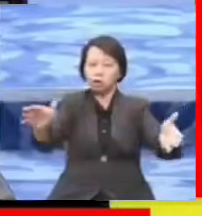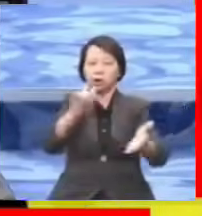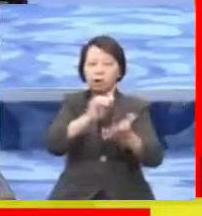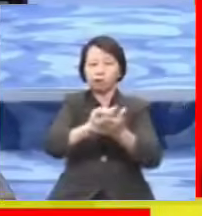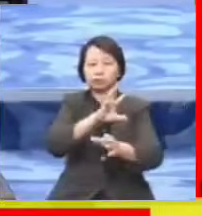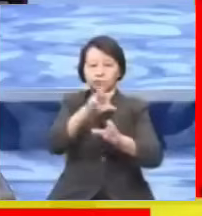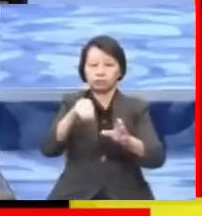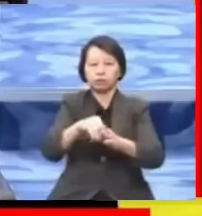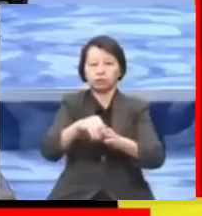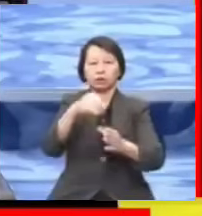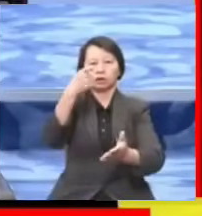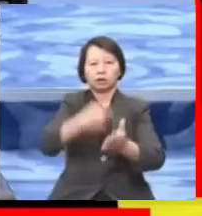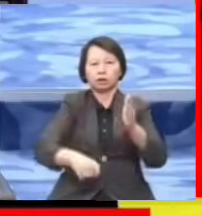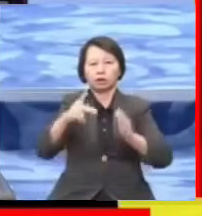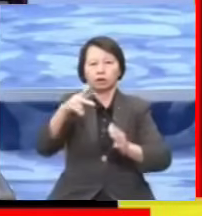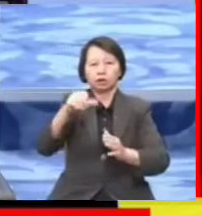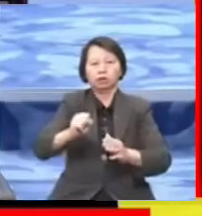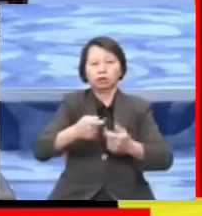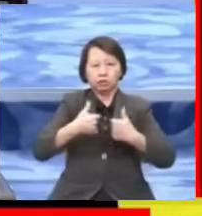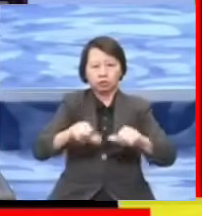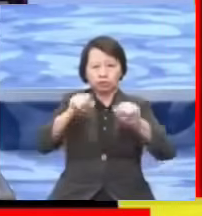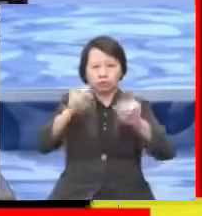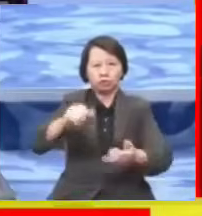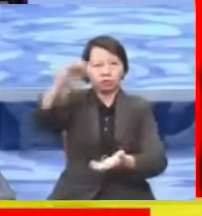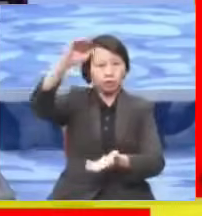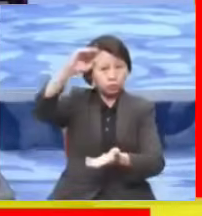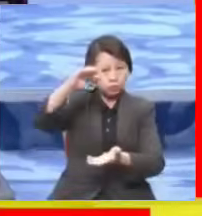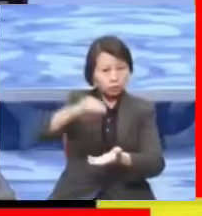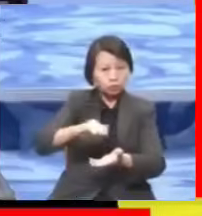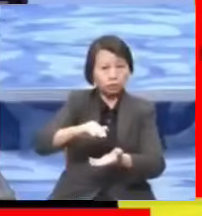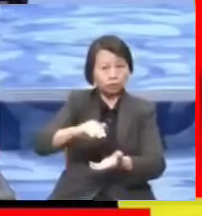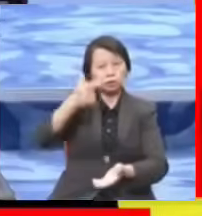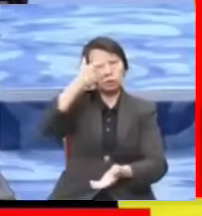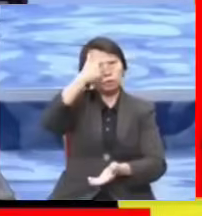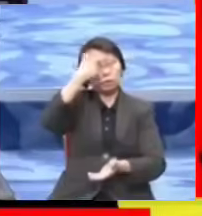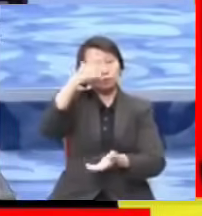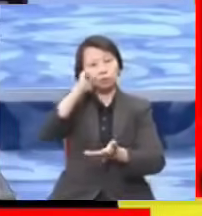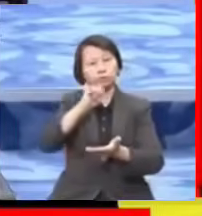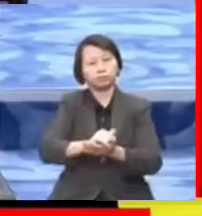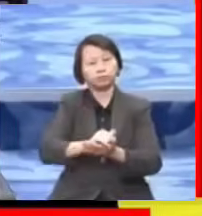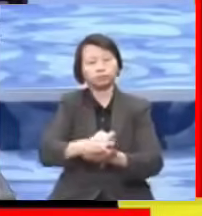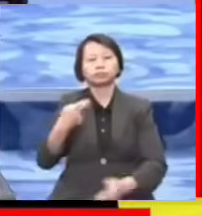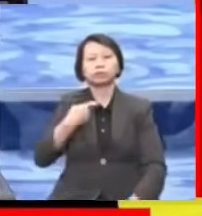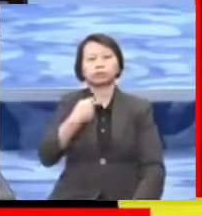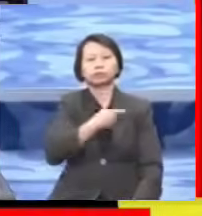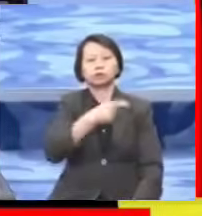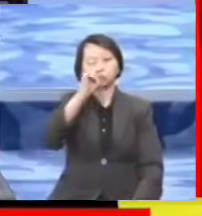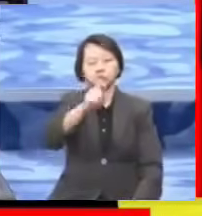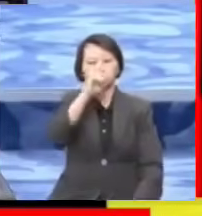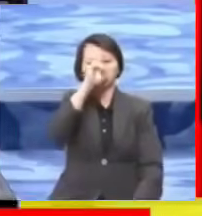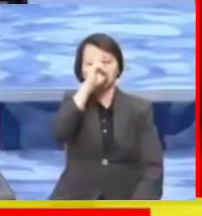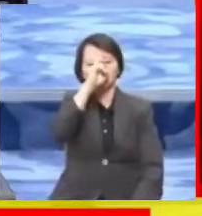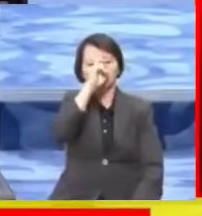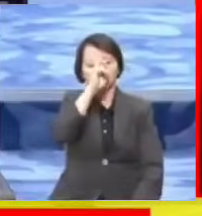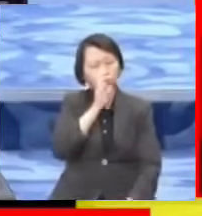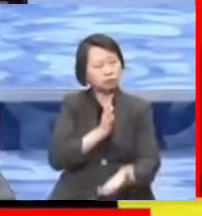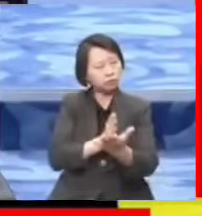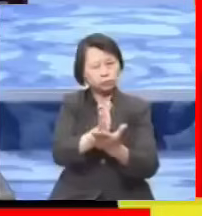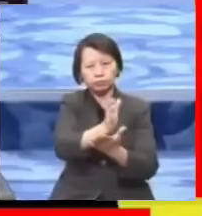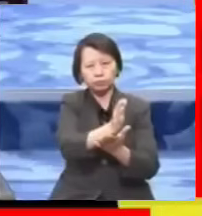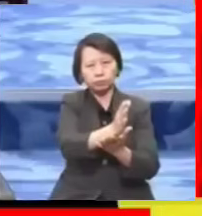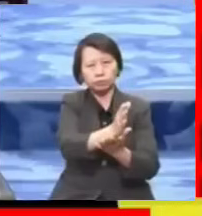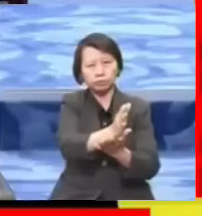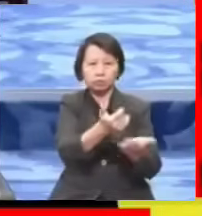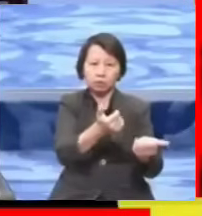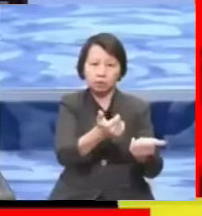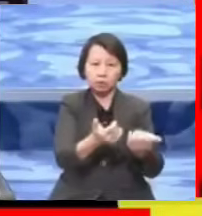kos masih dapat dikurangkan. Sebab itu kita harus tegas dan teruskan. Apakah